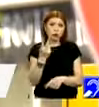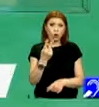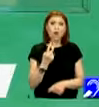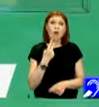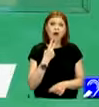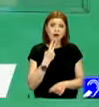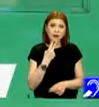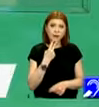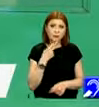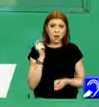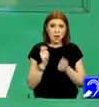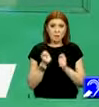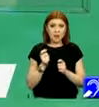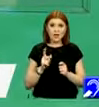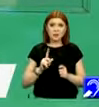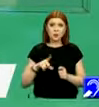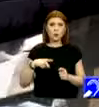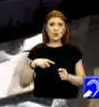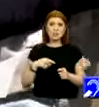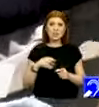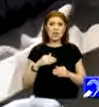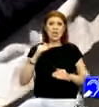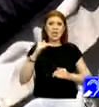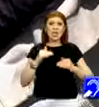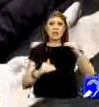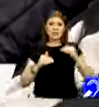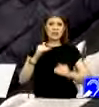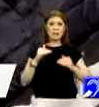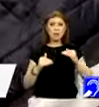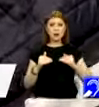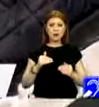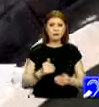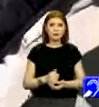cauza crizei economice potențată de războiul din Ucraina.